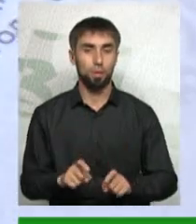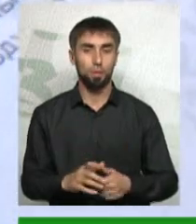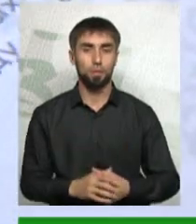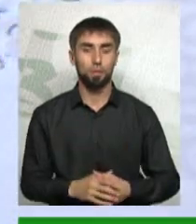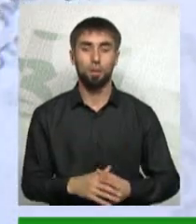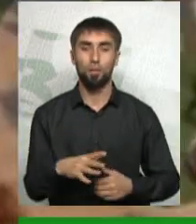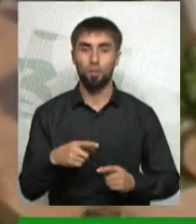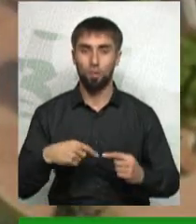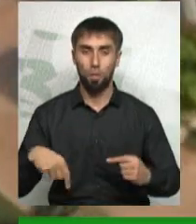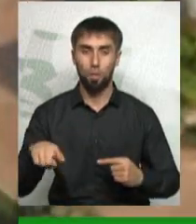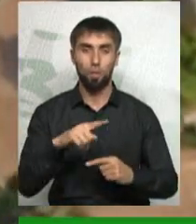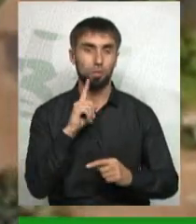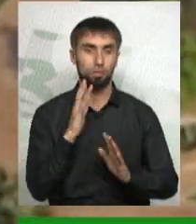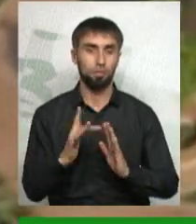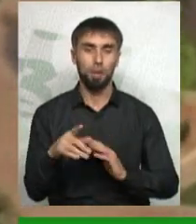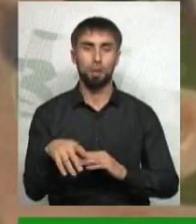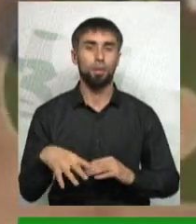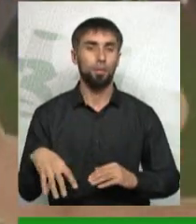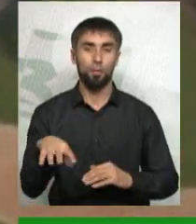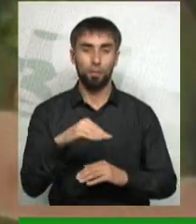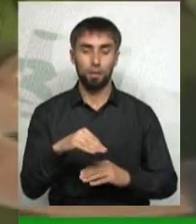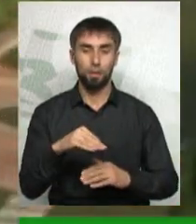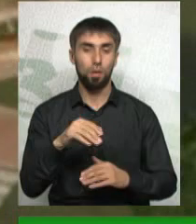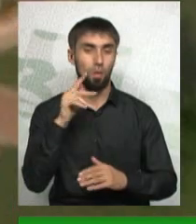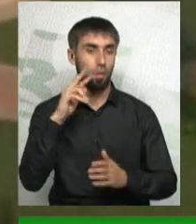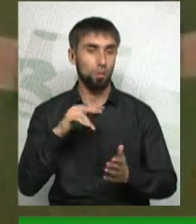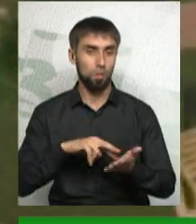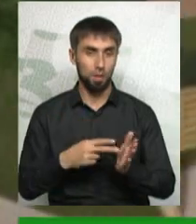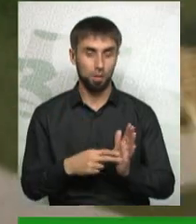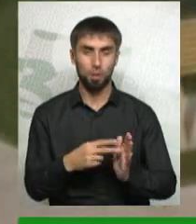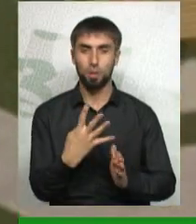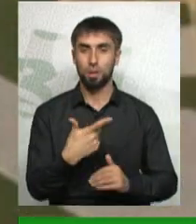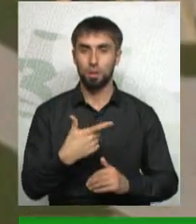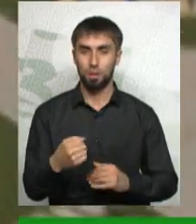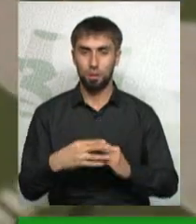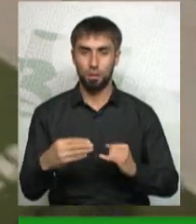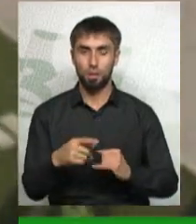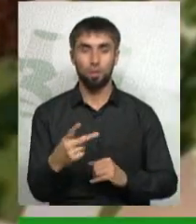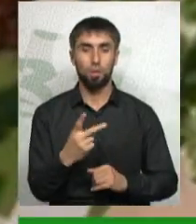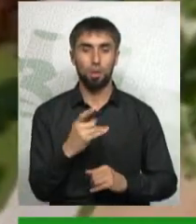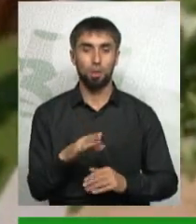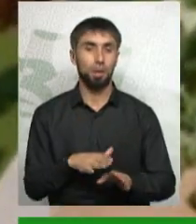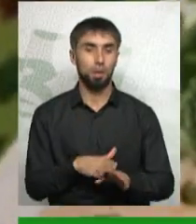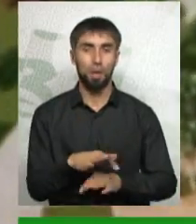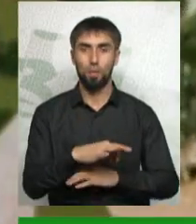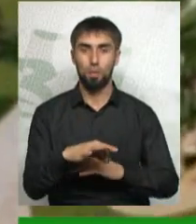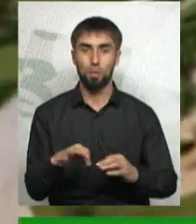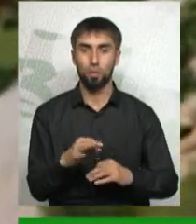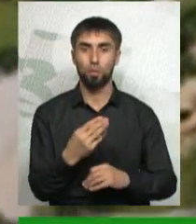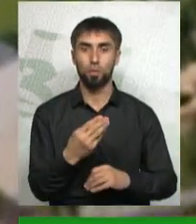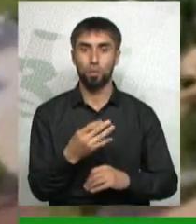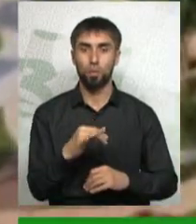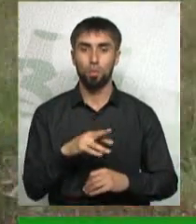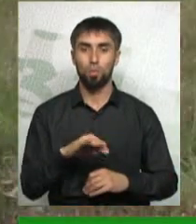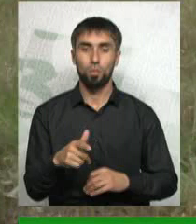вокруг озеленения. Общая площадь территории, которую планируют благоустроить, около 4 гектаров. Это второй этап реализации проекта «Шелковый